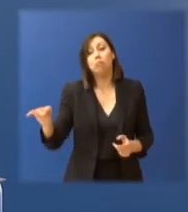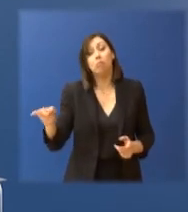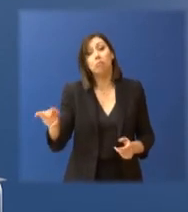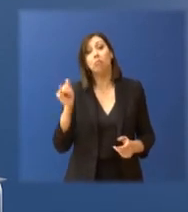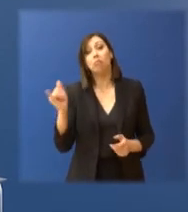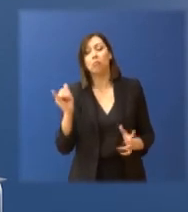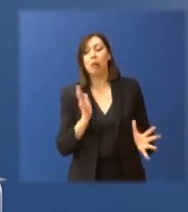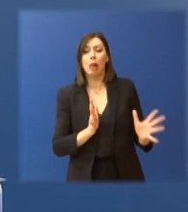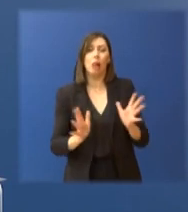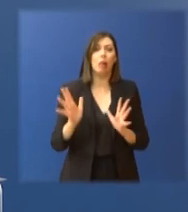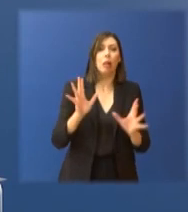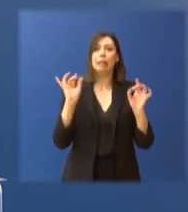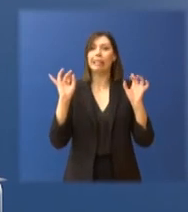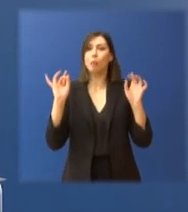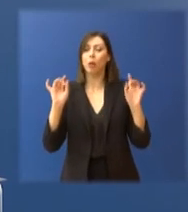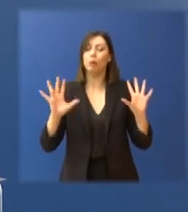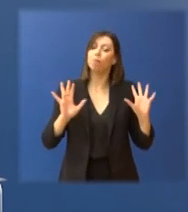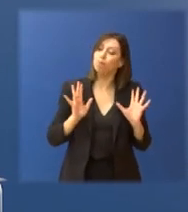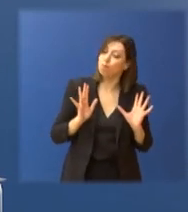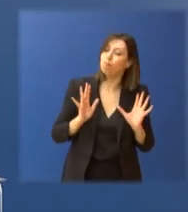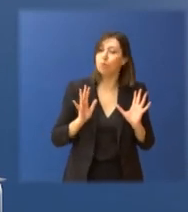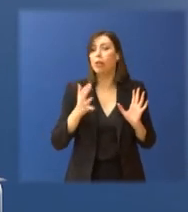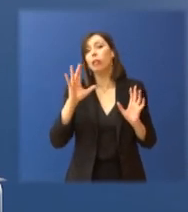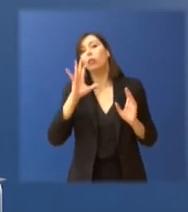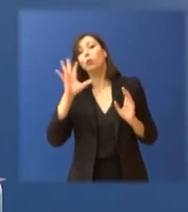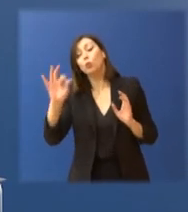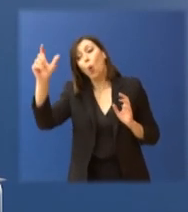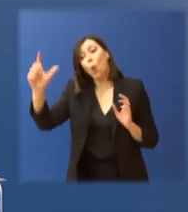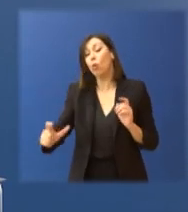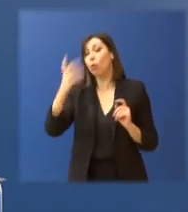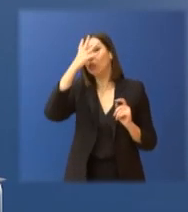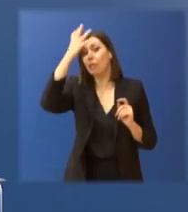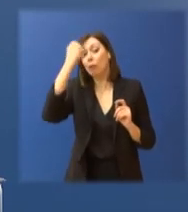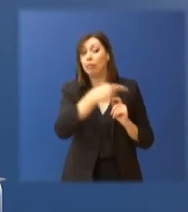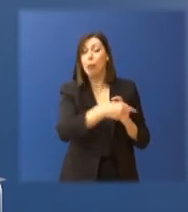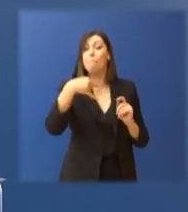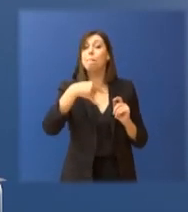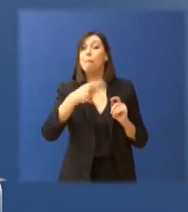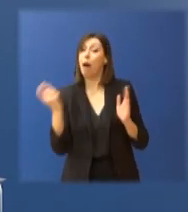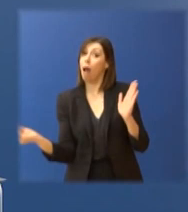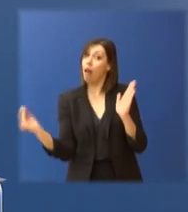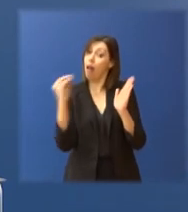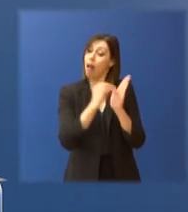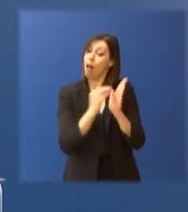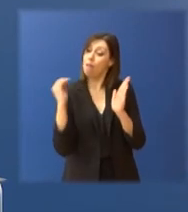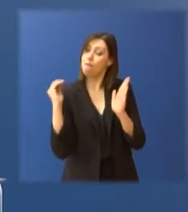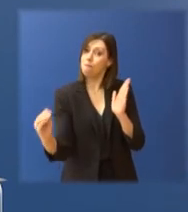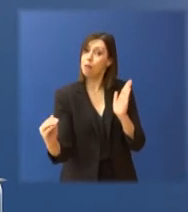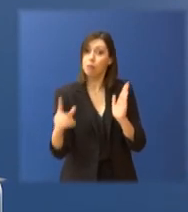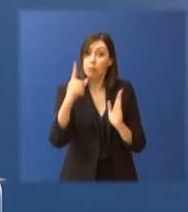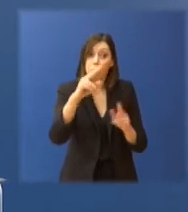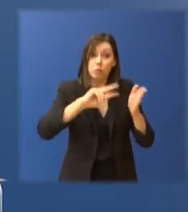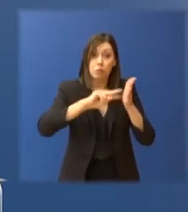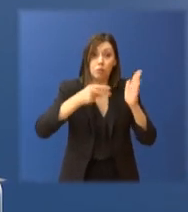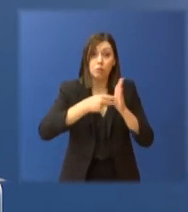υπάρχει. Για να κρατά ο κύριος Τσίπρας στα ψηφοδέλτια τον κύριο Παπά, ο οποίος, επαναλαμβάνω, καταδικάστηκε αμετάκλητα με